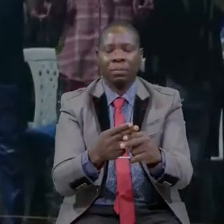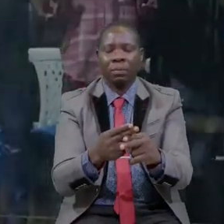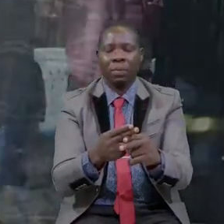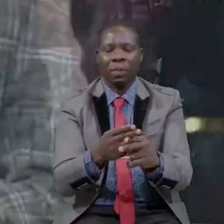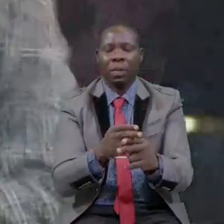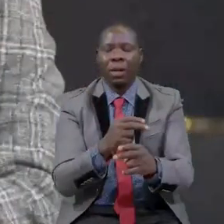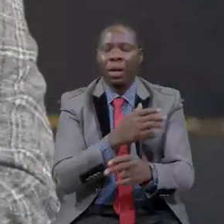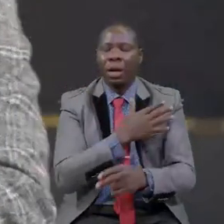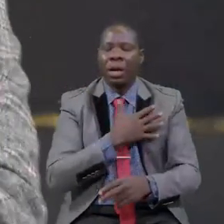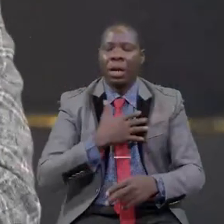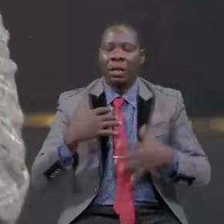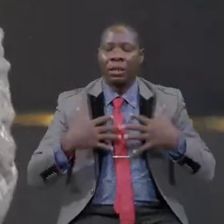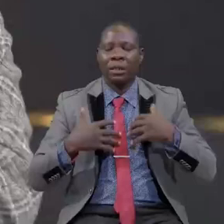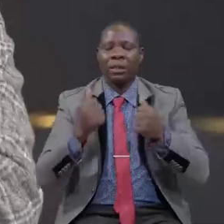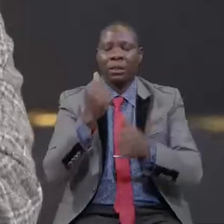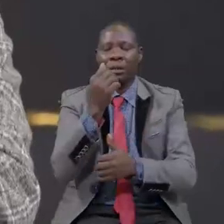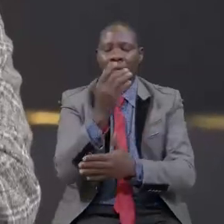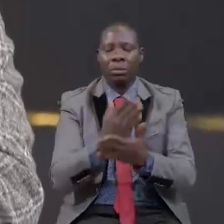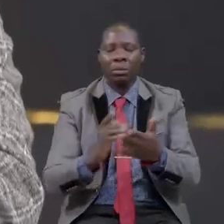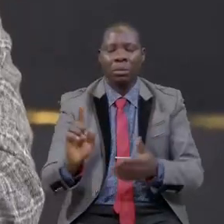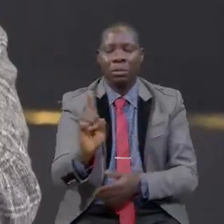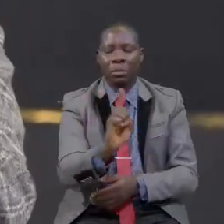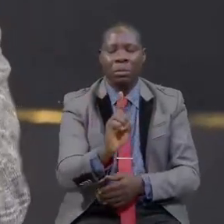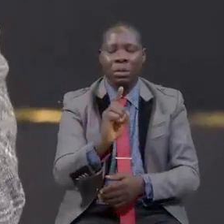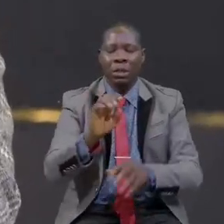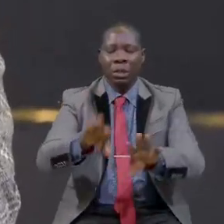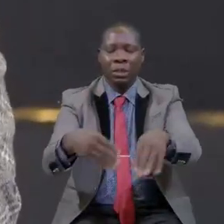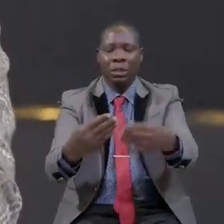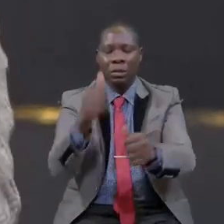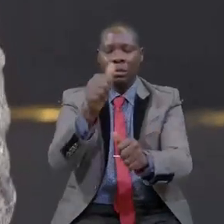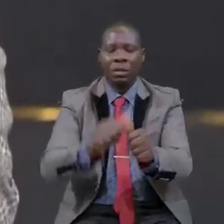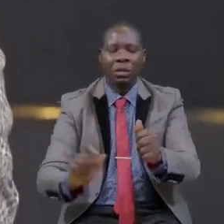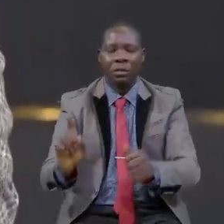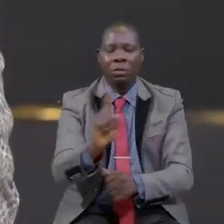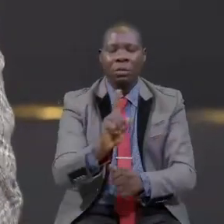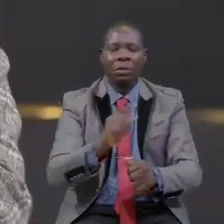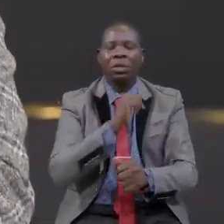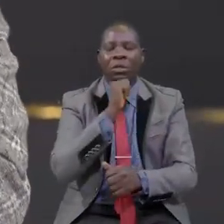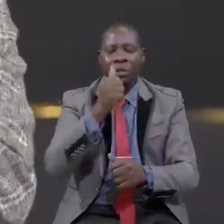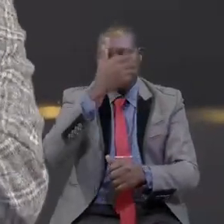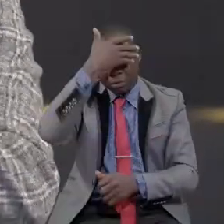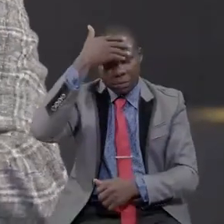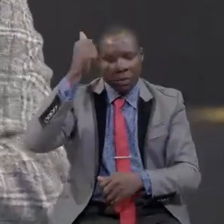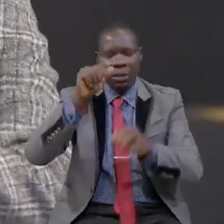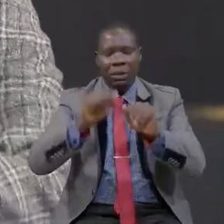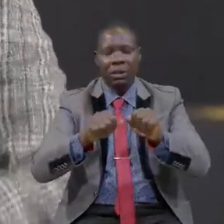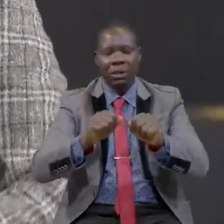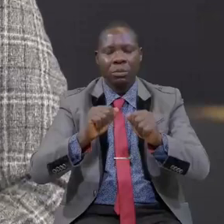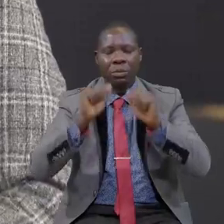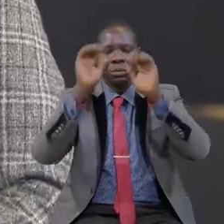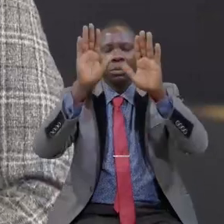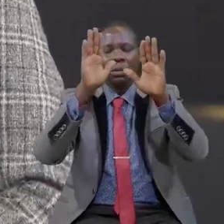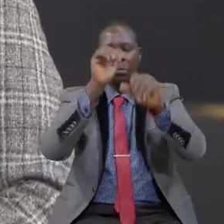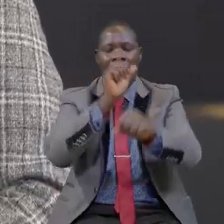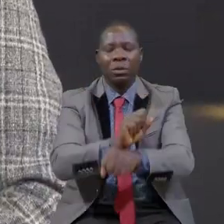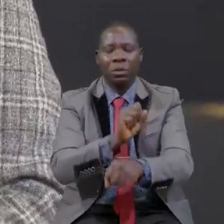et donne à quelqu'un, donne à tout le monde des miracles